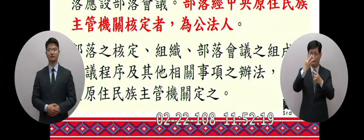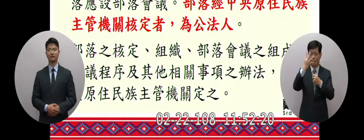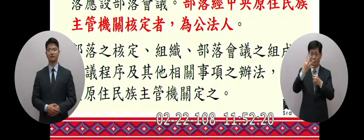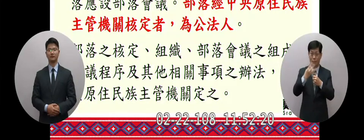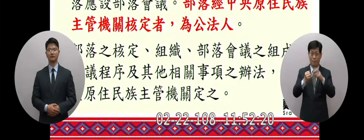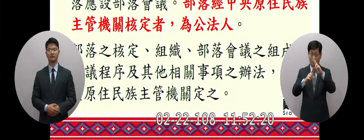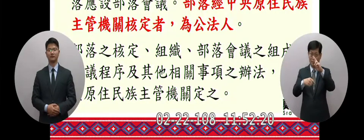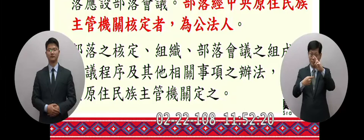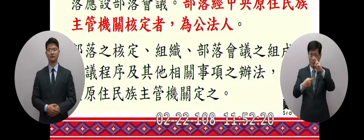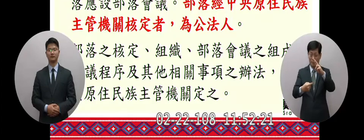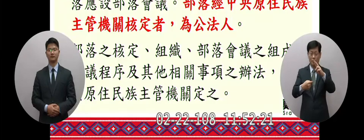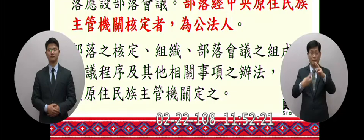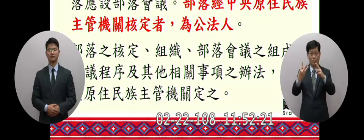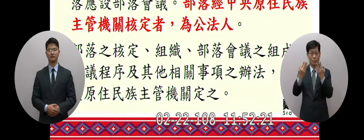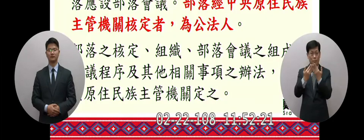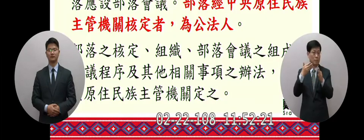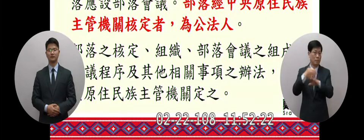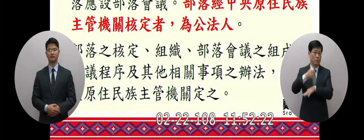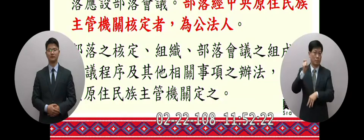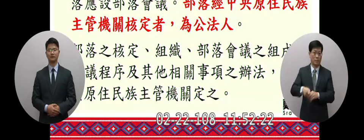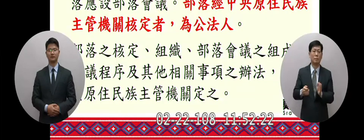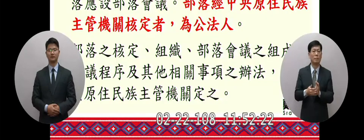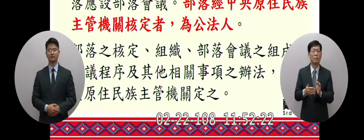1104年12月1日立法院三读通过，